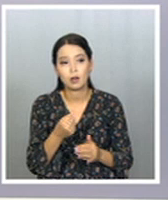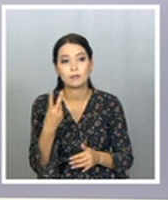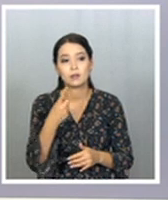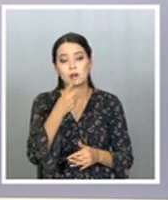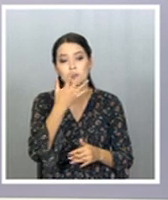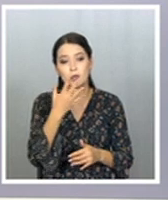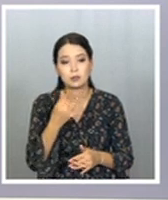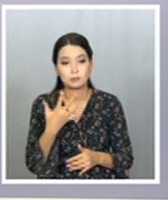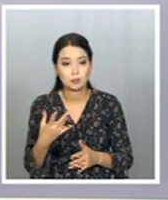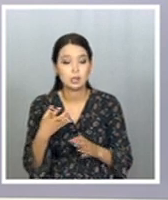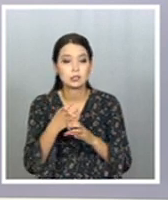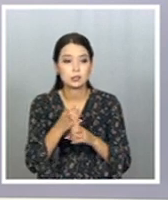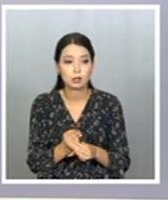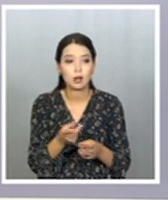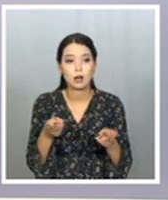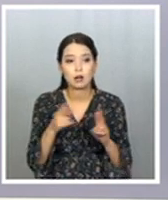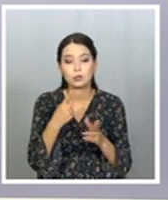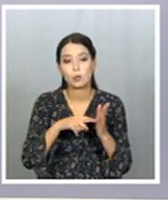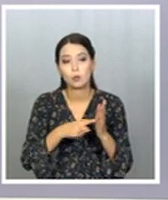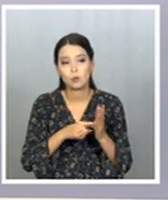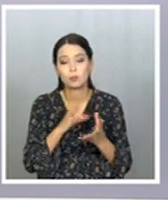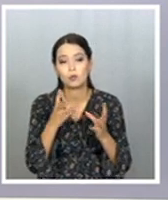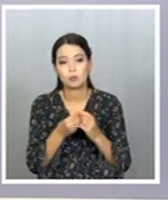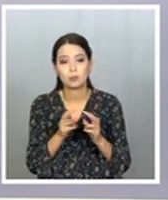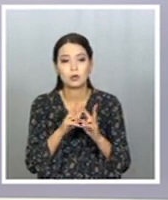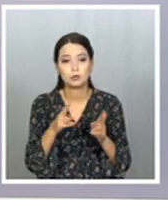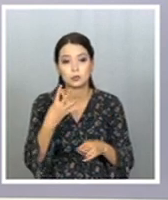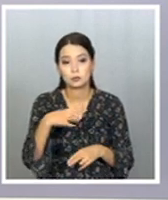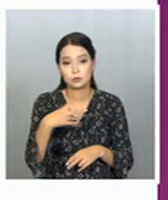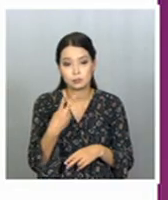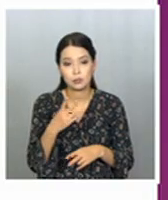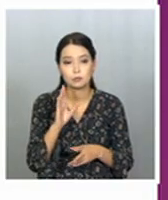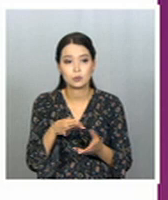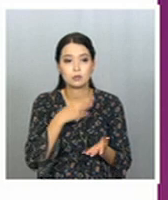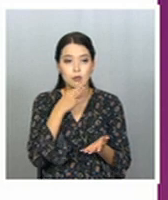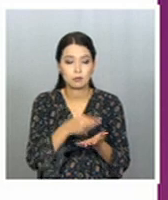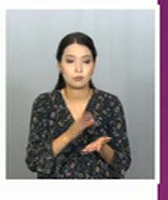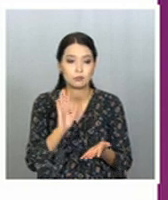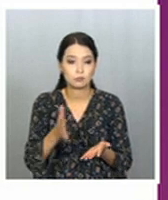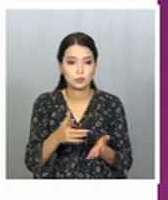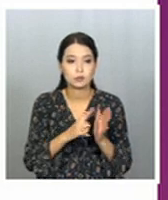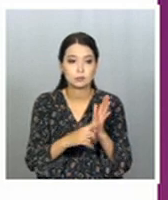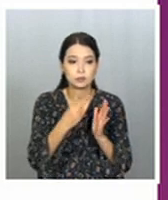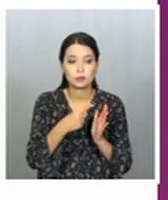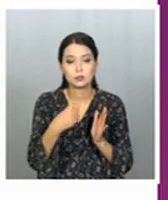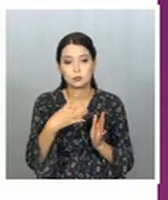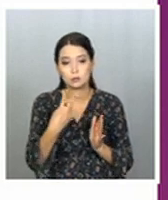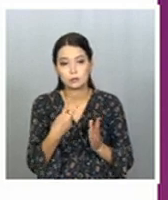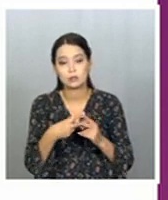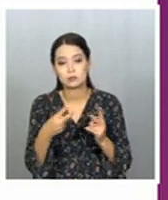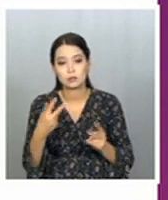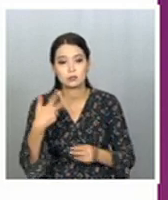мен 5 факториал қысқарады дағына 6 мен 7-нің көбейтіндісі қалады. Ал олардың нәтижесі 42-ге тең. Сонда бірінші